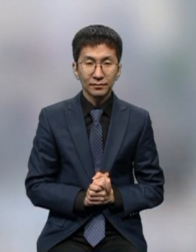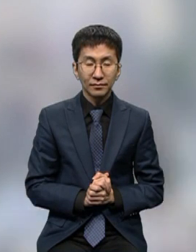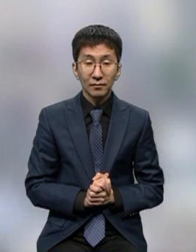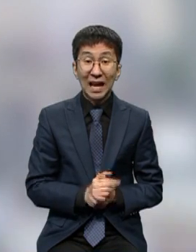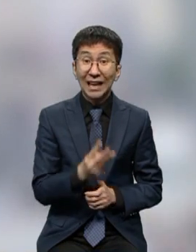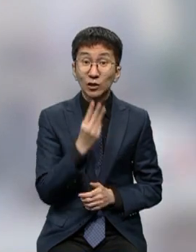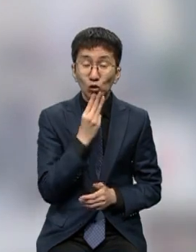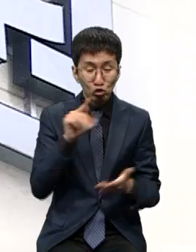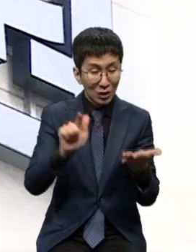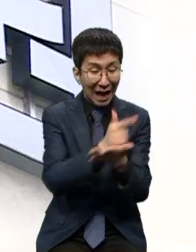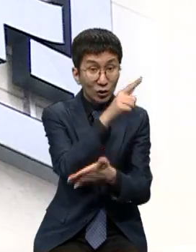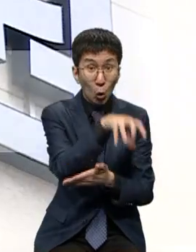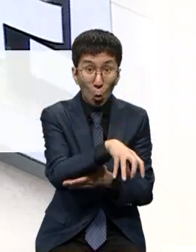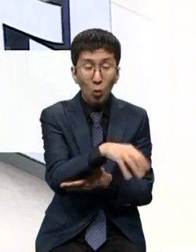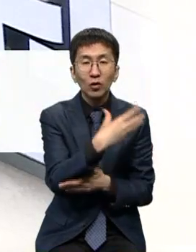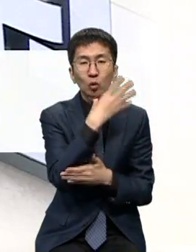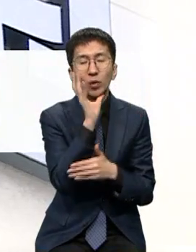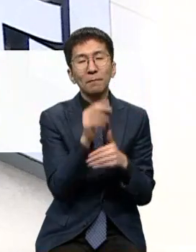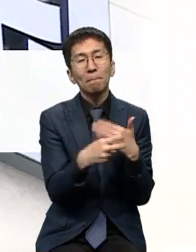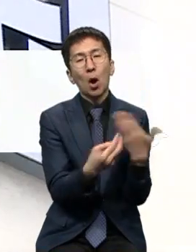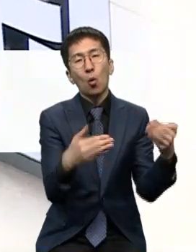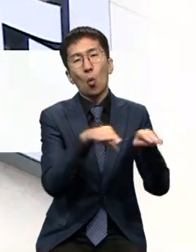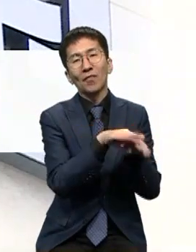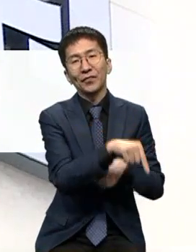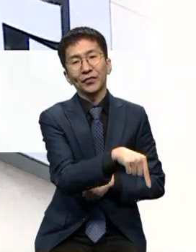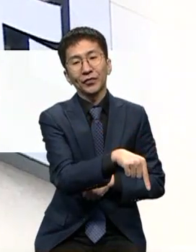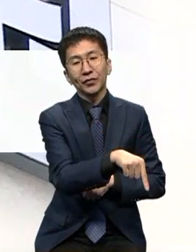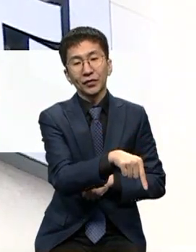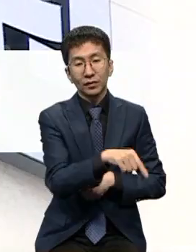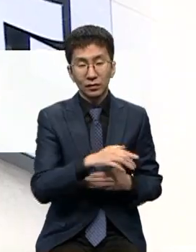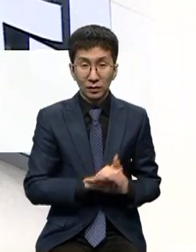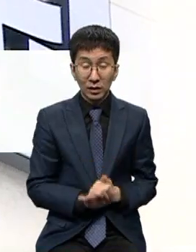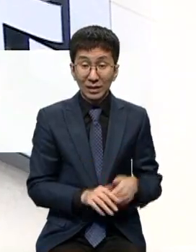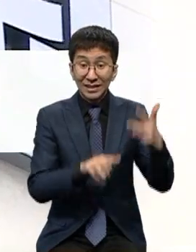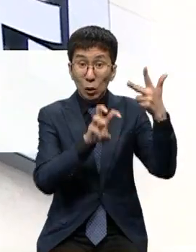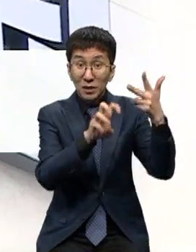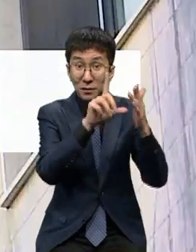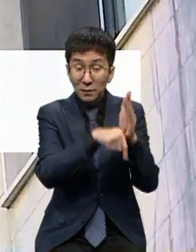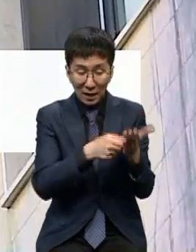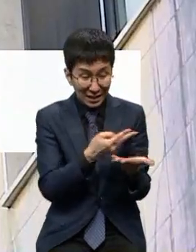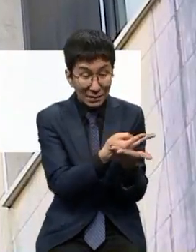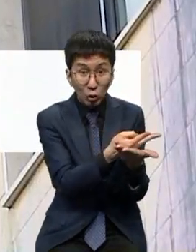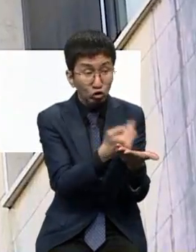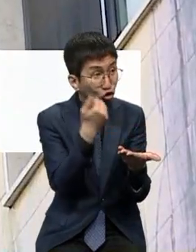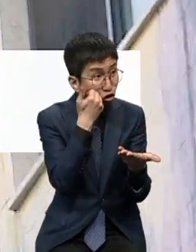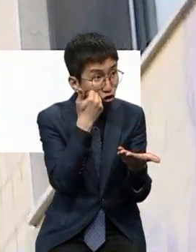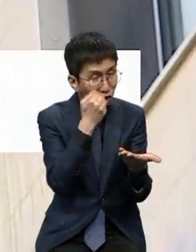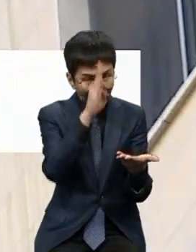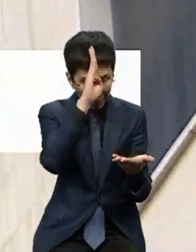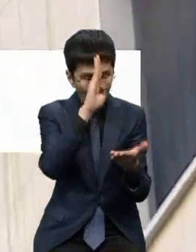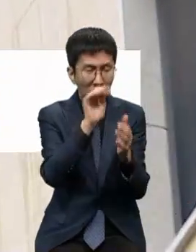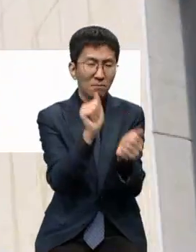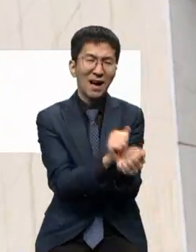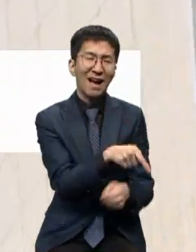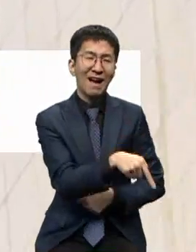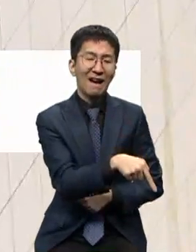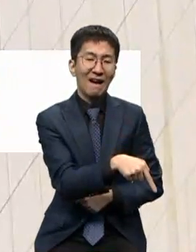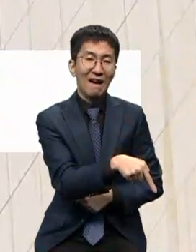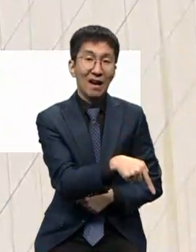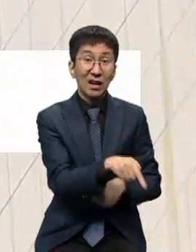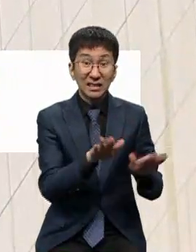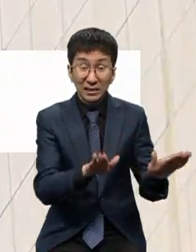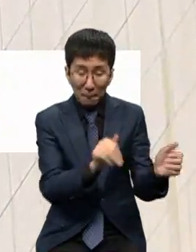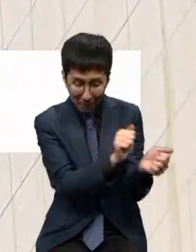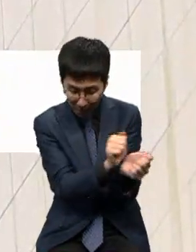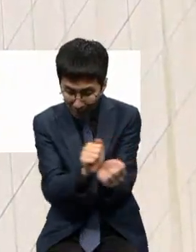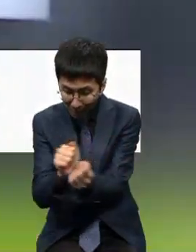서울 강서구의 한 요양병원입니다. 지난달 30일 이 병원에 입원 중인 환자 1명이 확진된 후 현재까지